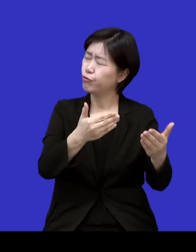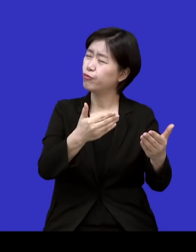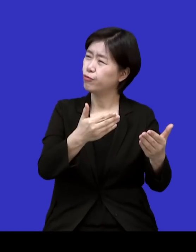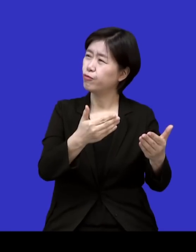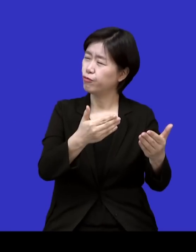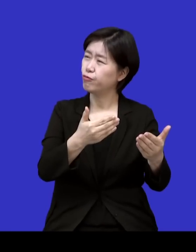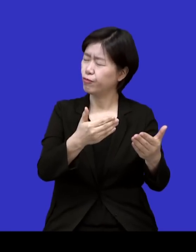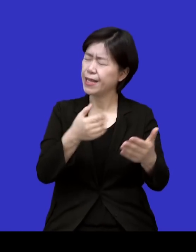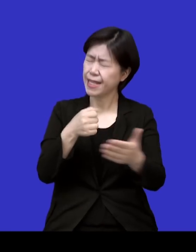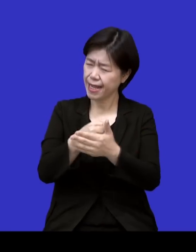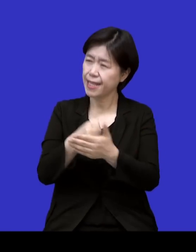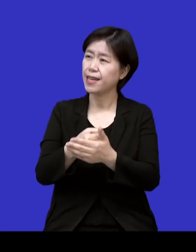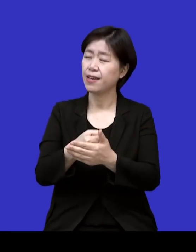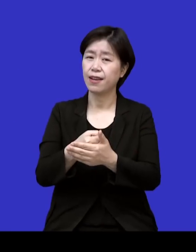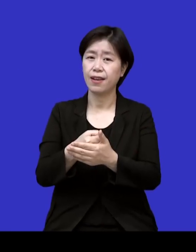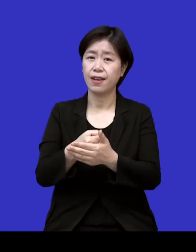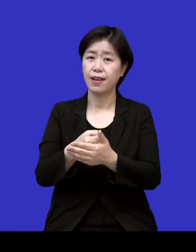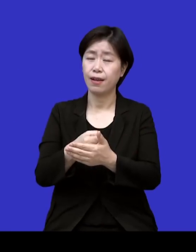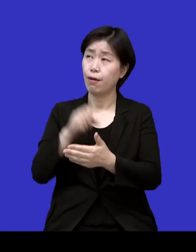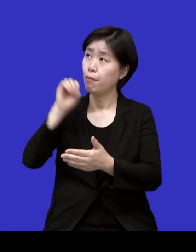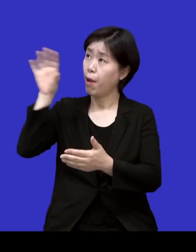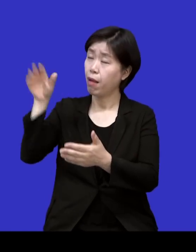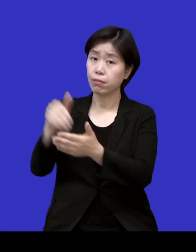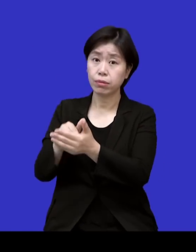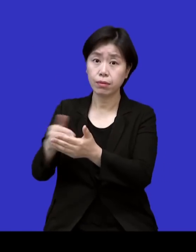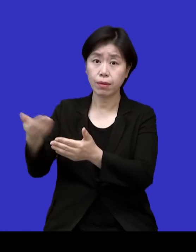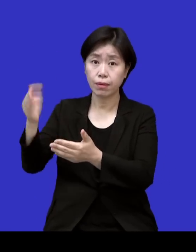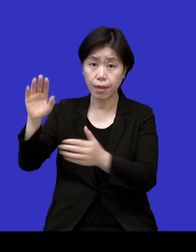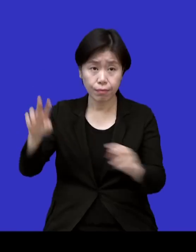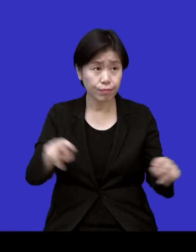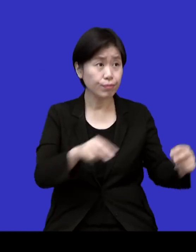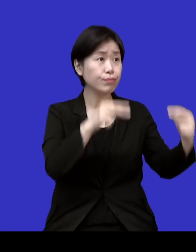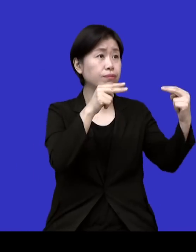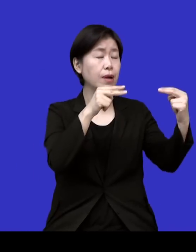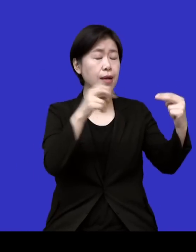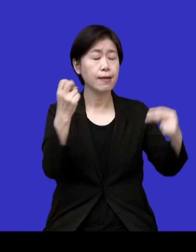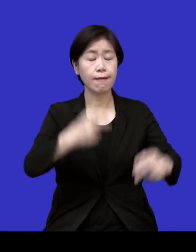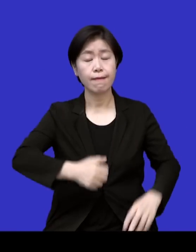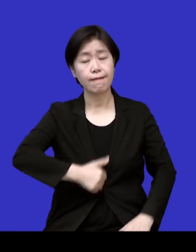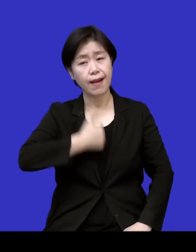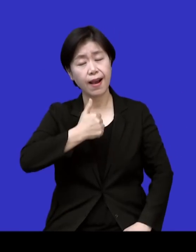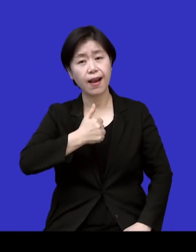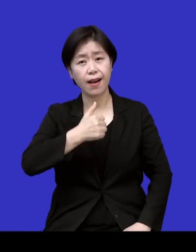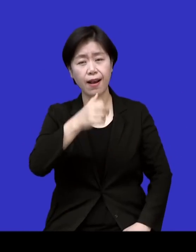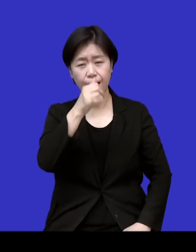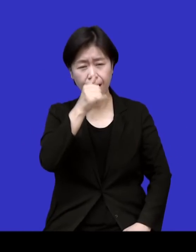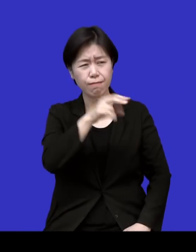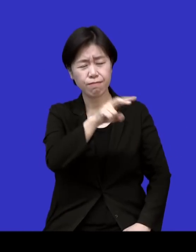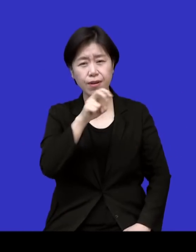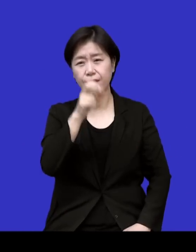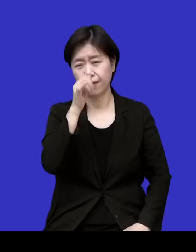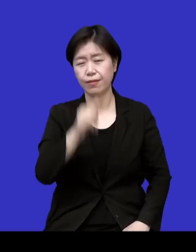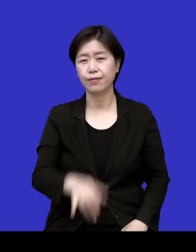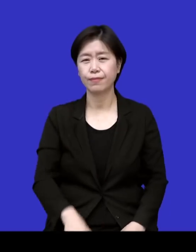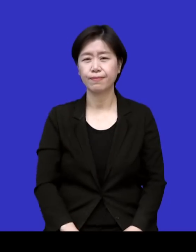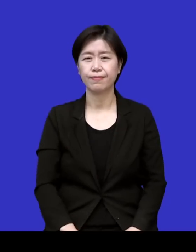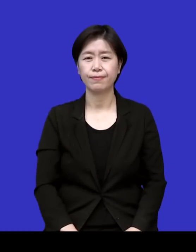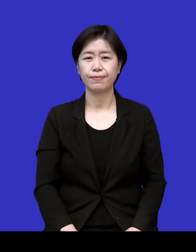막 하는 거예요. 네. 근데도 다시 엄마를 보면 화가 나고 밉고 막 이제 이런 마음이 드니까